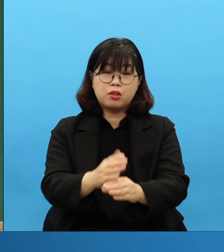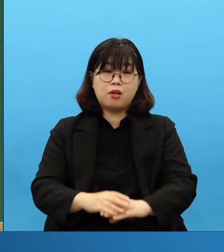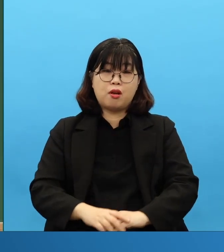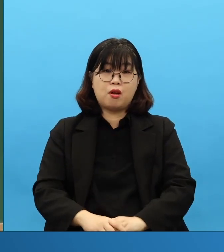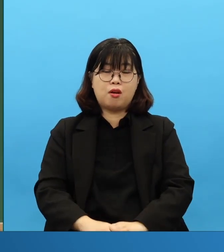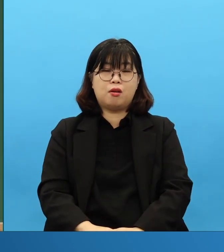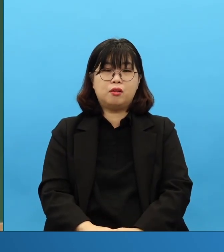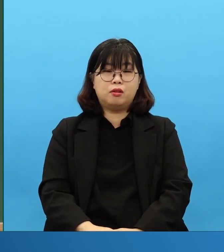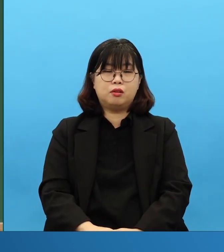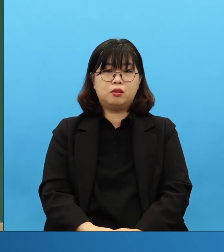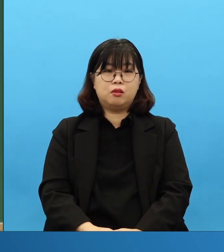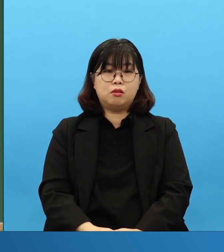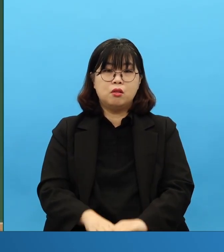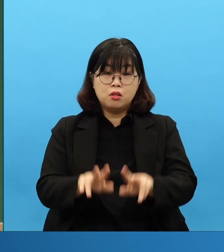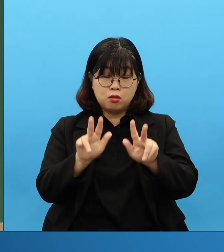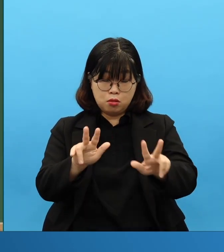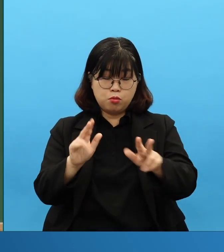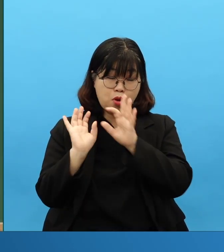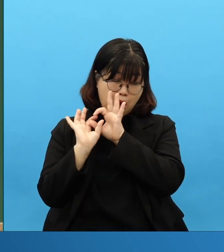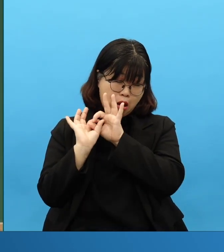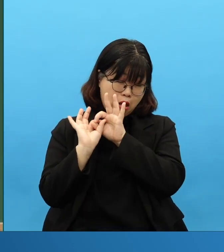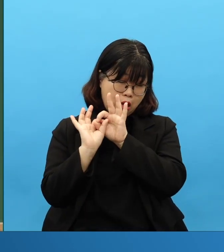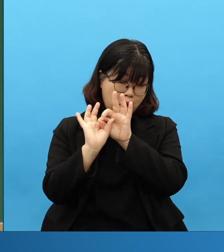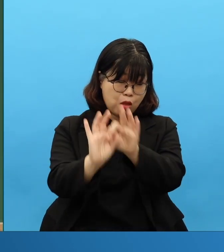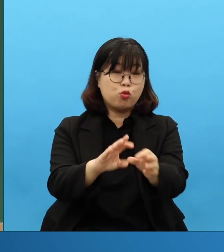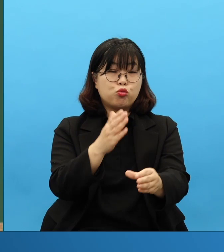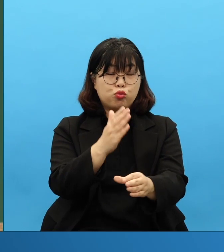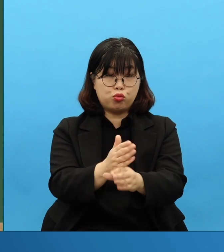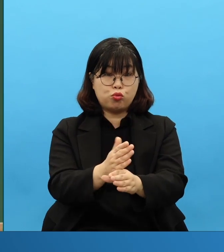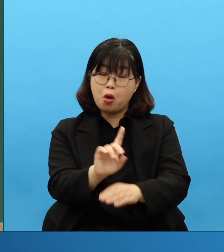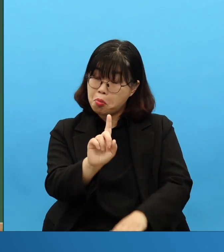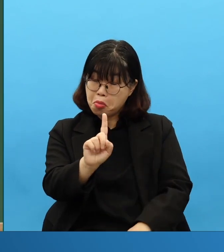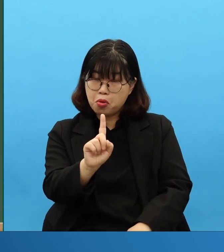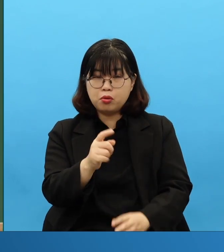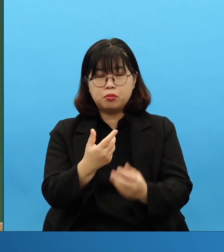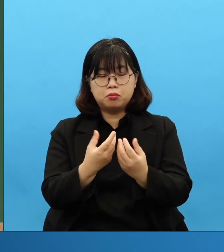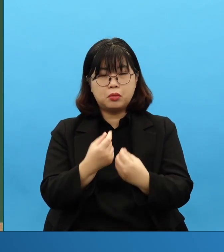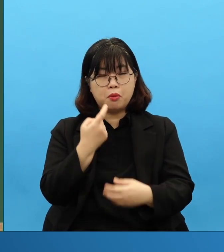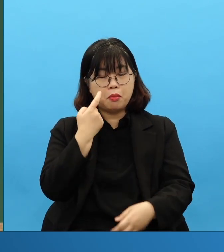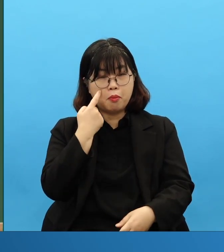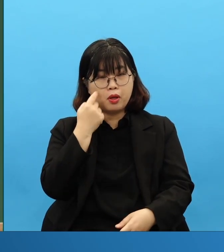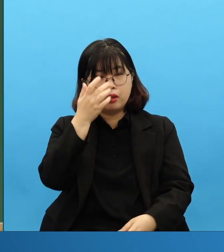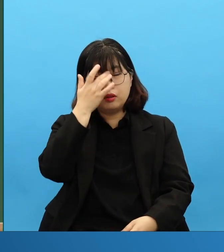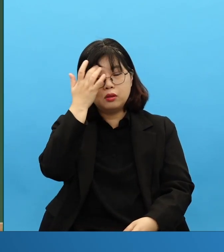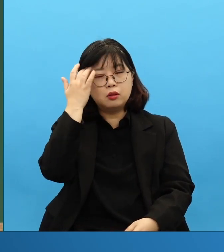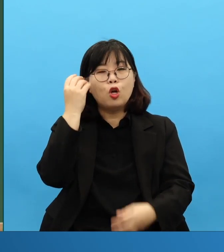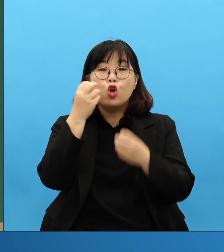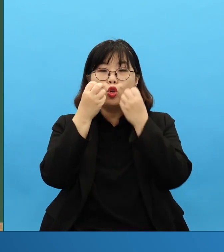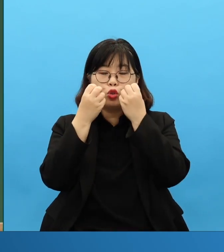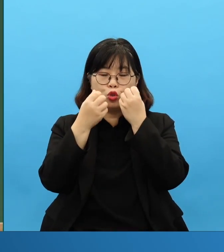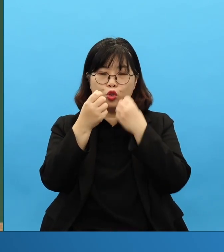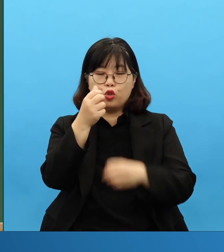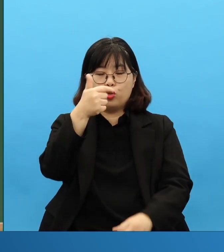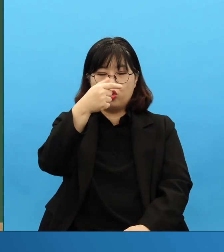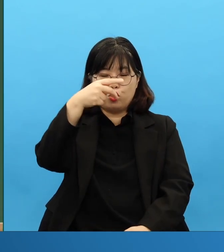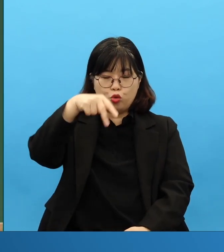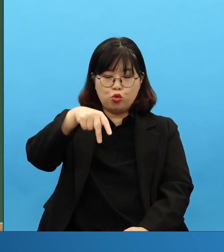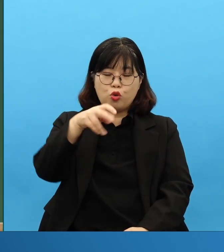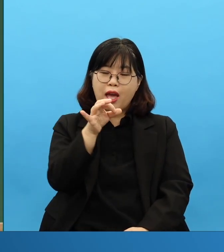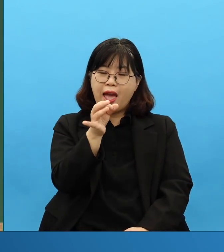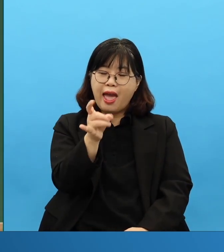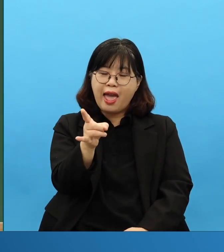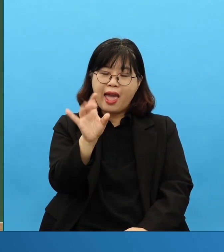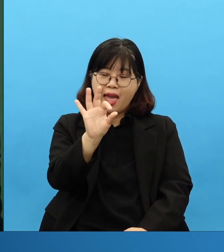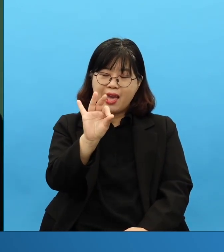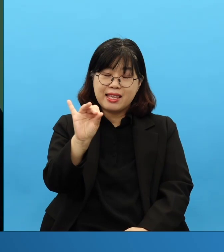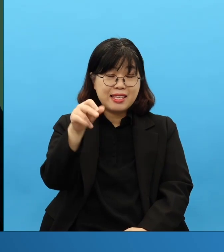똑같이 뉴 에이지 단체는 에덴 났던 사건 똑같이 그대로 얘기합니다.